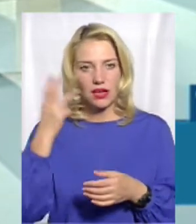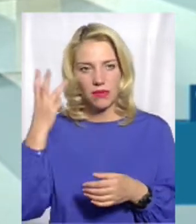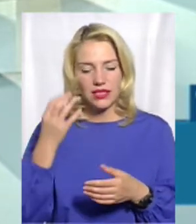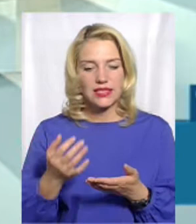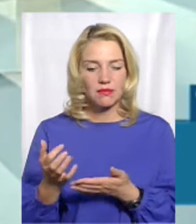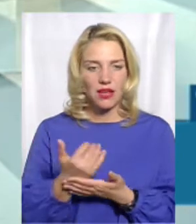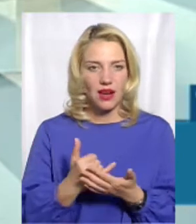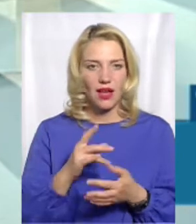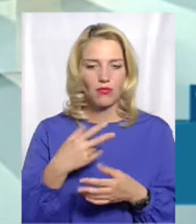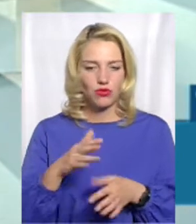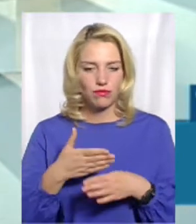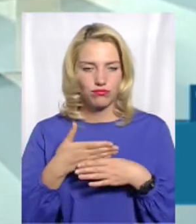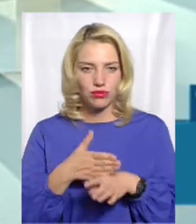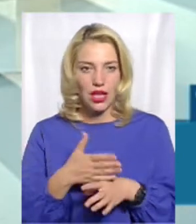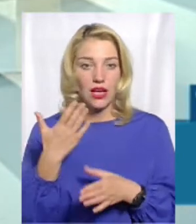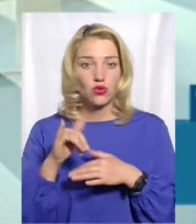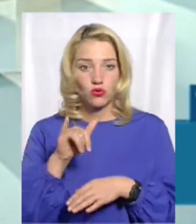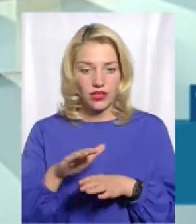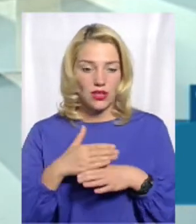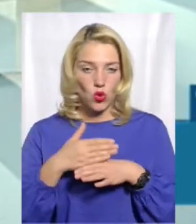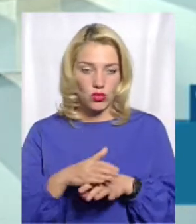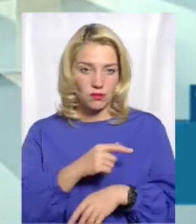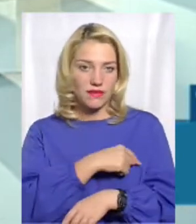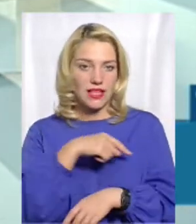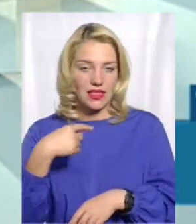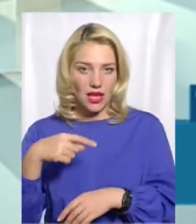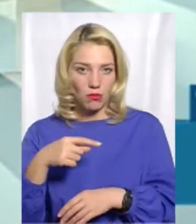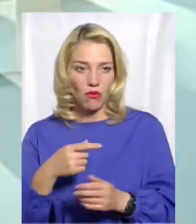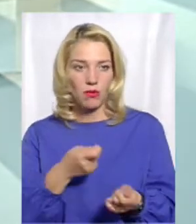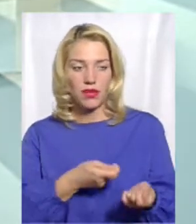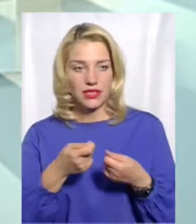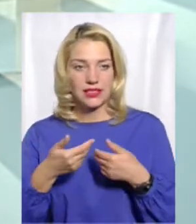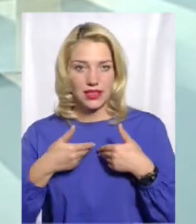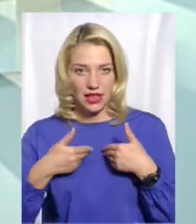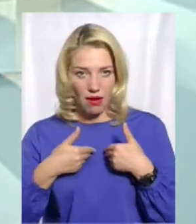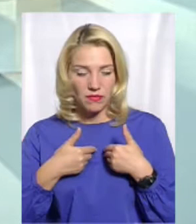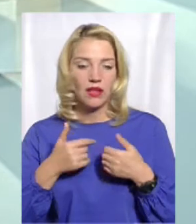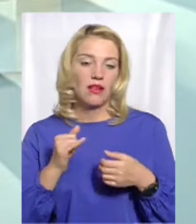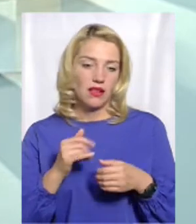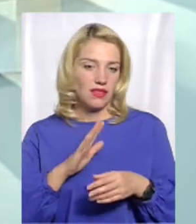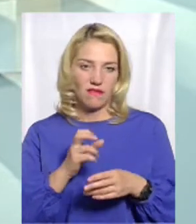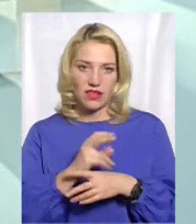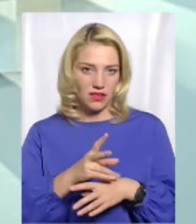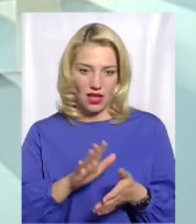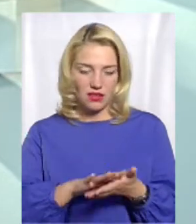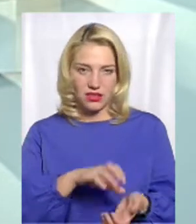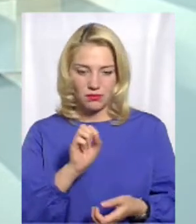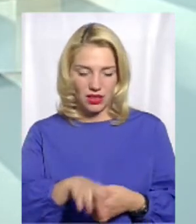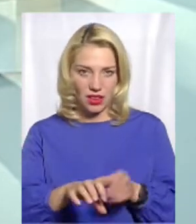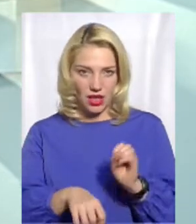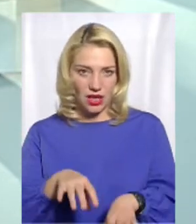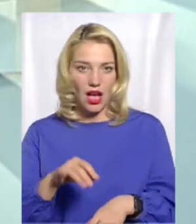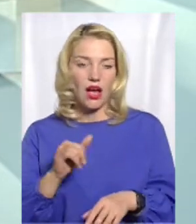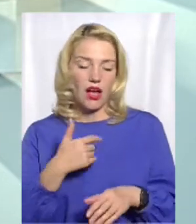і пошкоджені. Якщо вже у вас розбився термометр, принесіть його краще нам, не викидайте в смітник, ми вже з ним